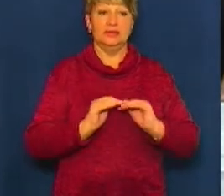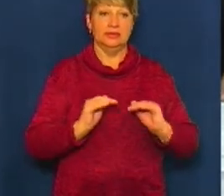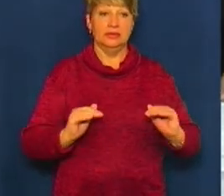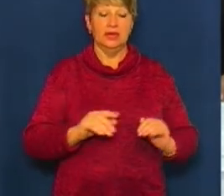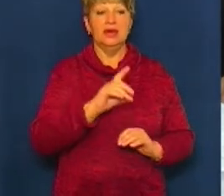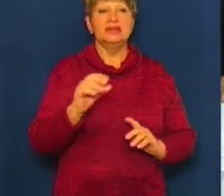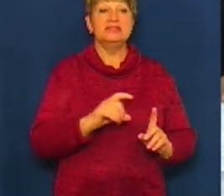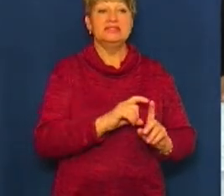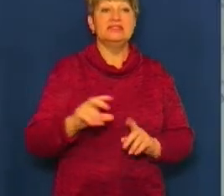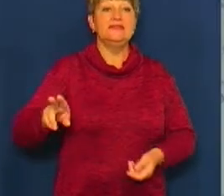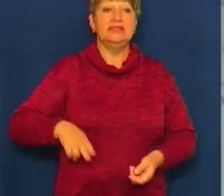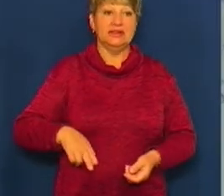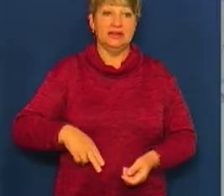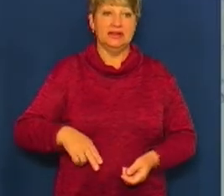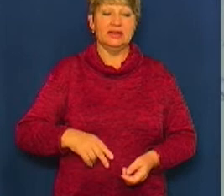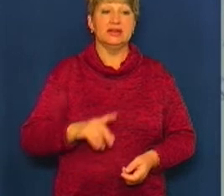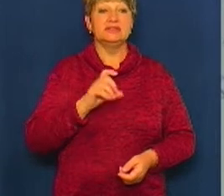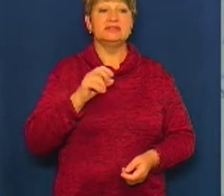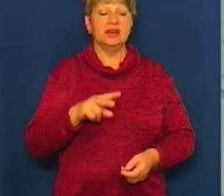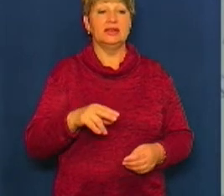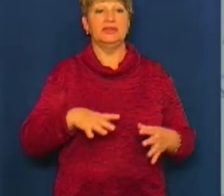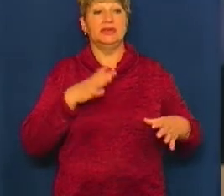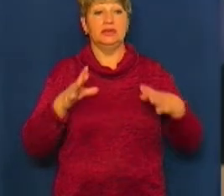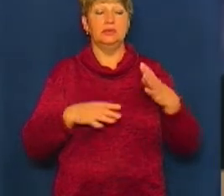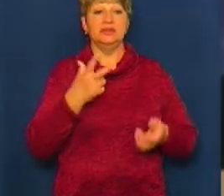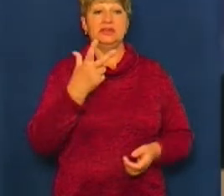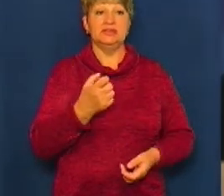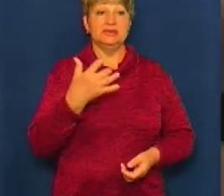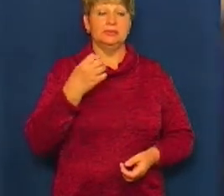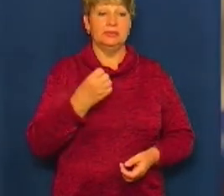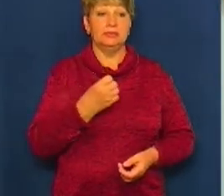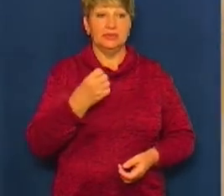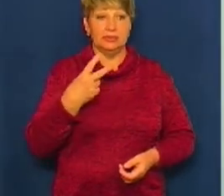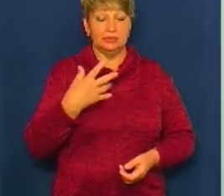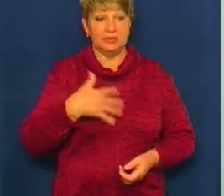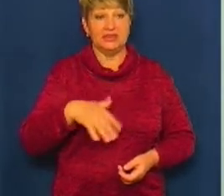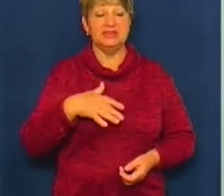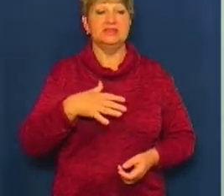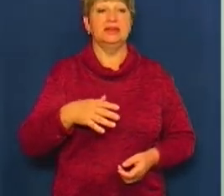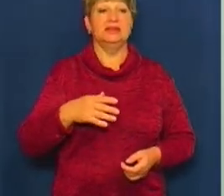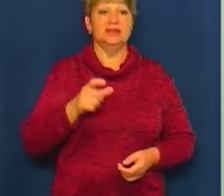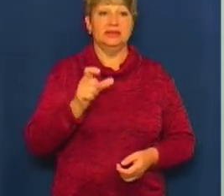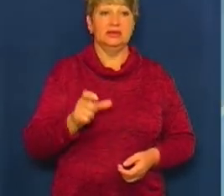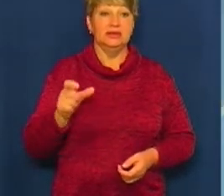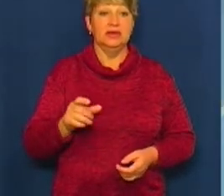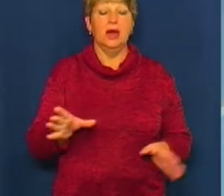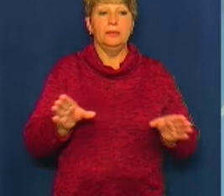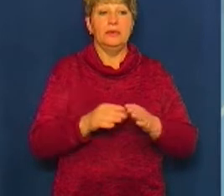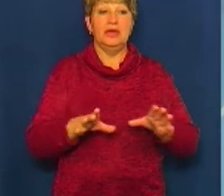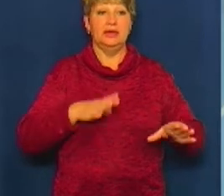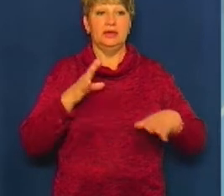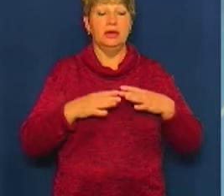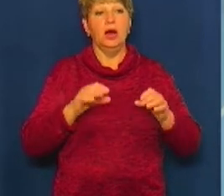директорки закладу Тетяни Бордовської, в залі тренується 350 гімнастів, з якими працює 28 тренерів. Розповідає, чому колектив